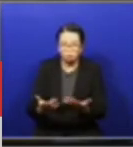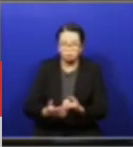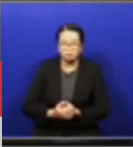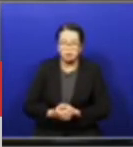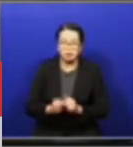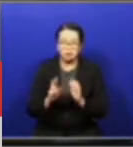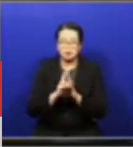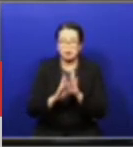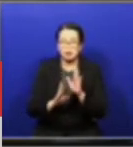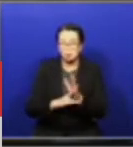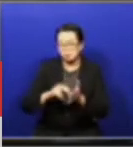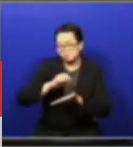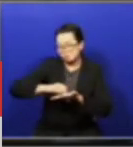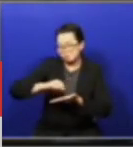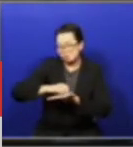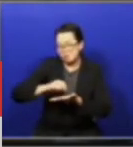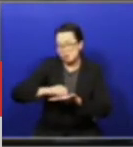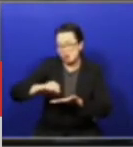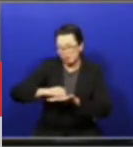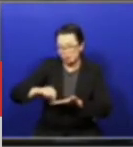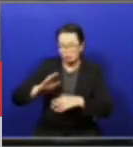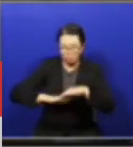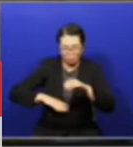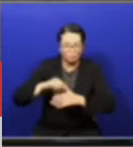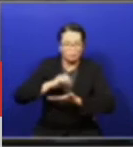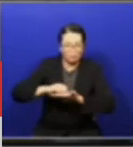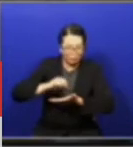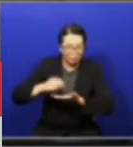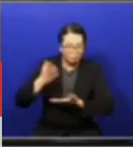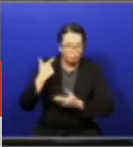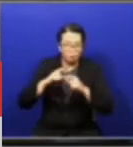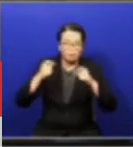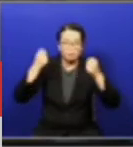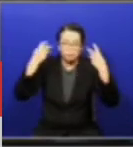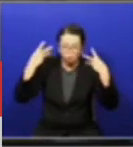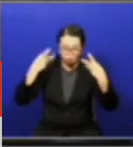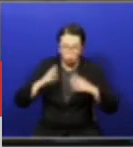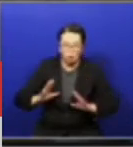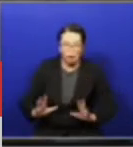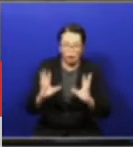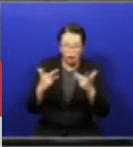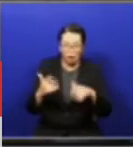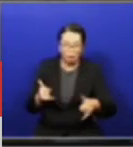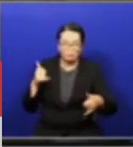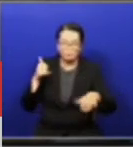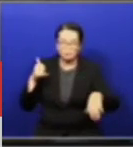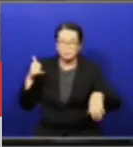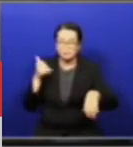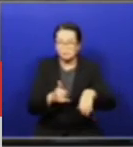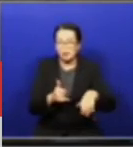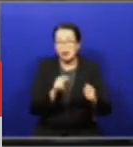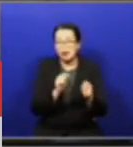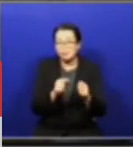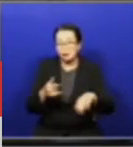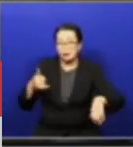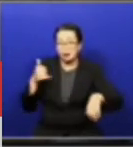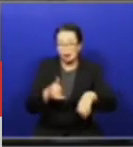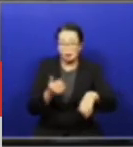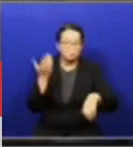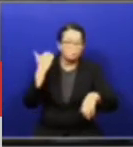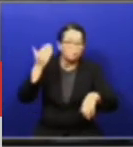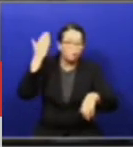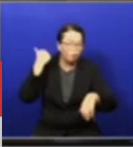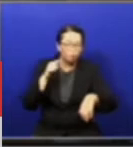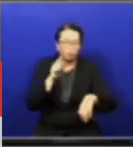ระบบการเขียนด้วยแมนนวลเนี่ยสมัยก่อนบัตรประชาชนหายผมไปที่อำเภอที่บ้านผมเนี่ยนะที่บางเขนเนี่ยสมัยก่อนเนี่ย